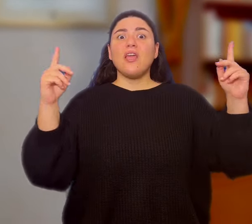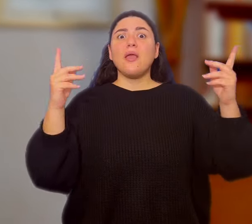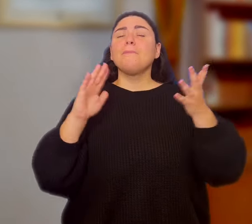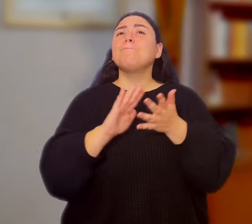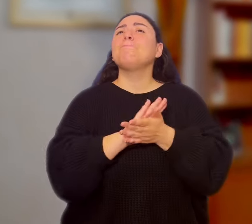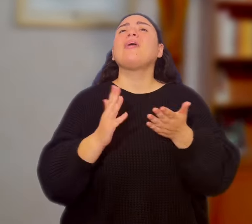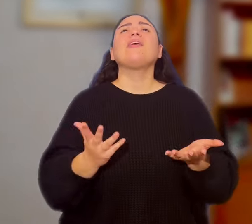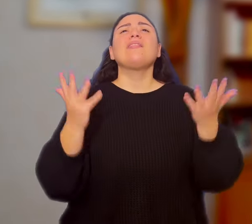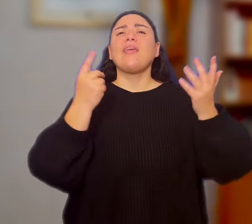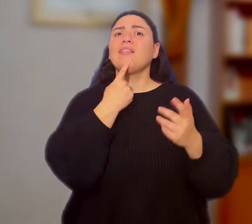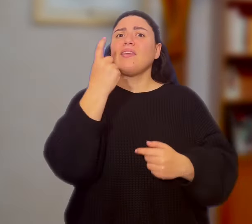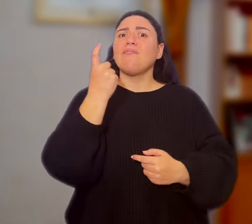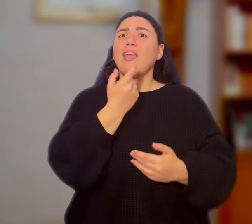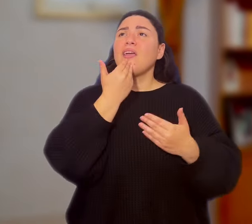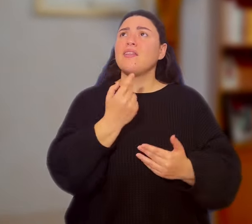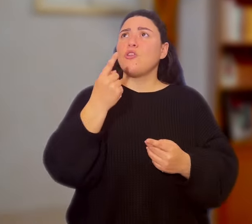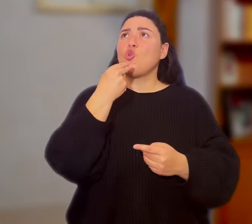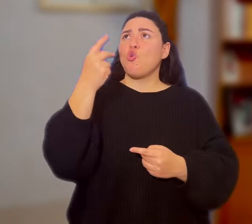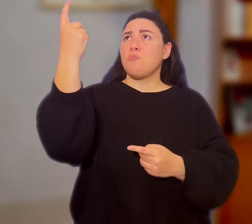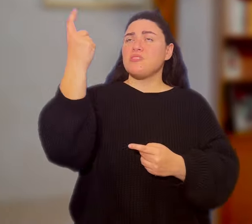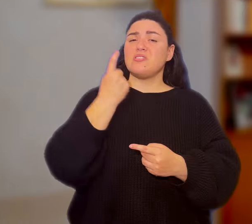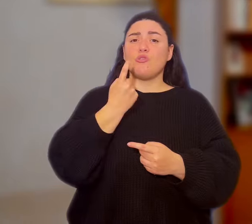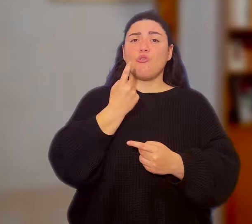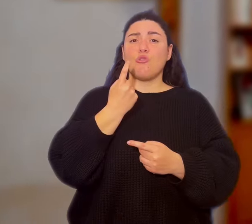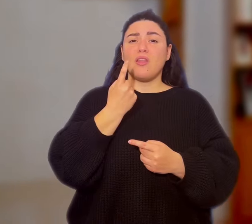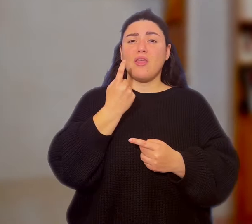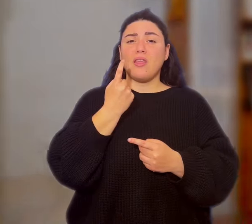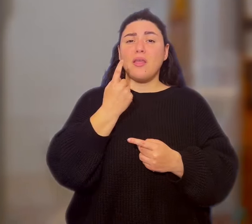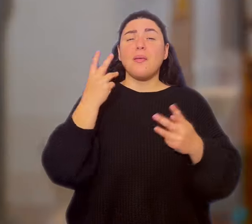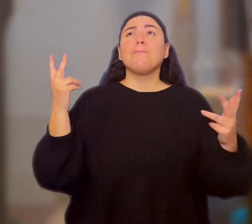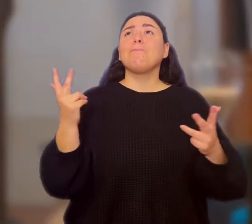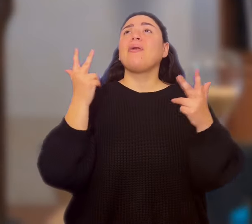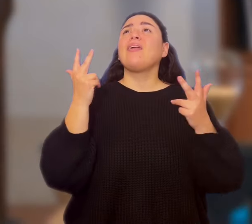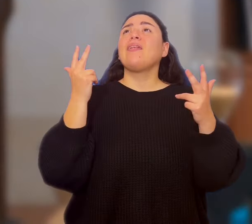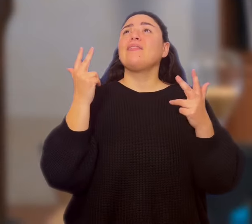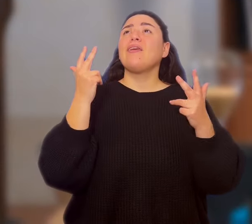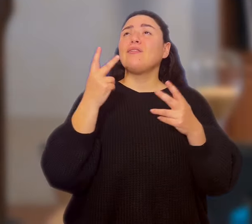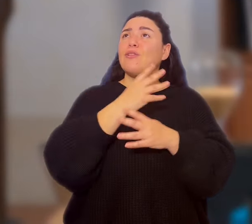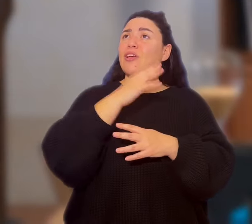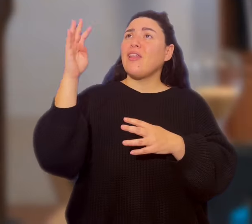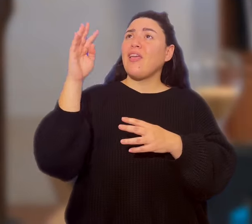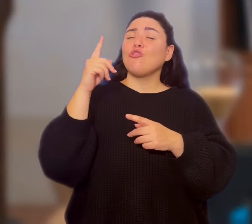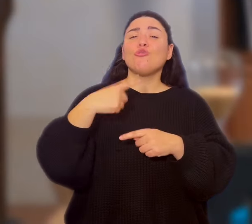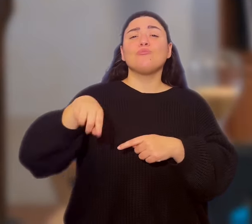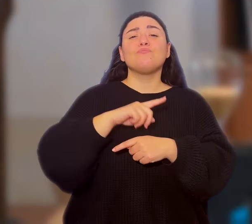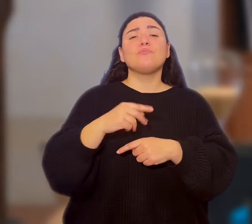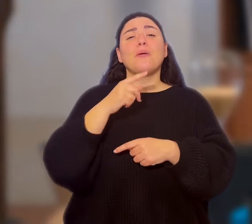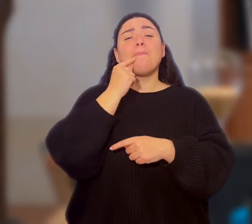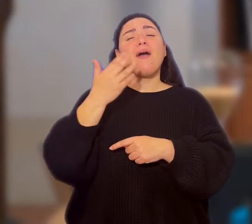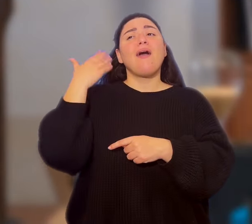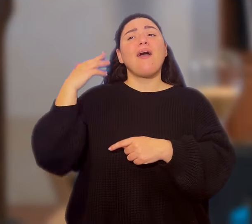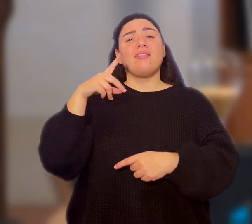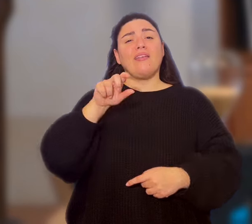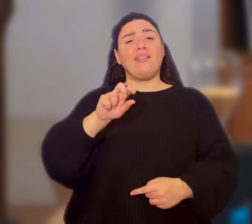Benedetto colui che viene nel nome del Signore benedetto il regno che viene del nostro Padre Davide